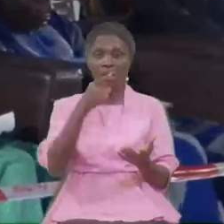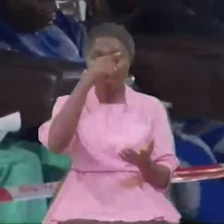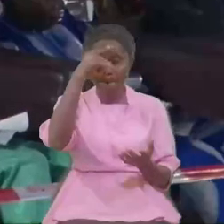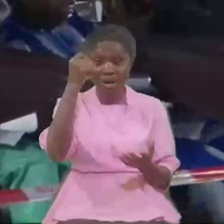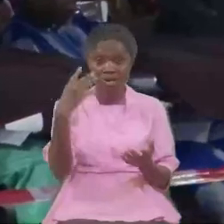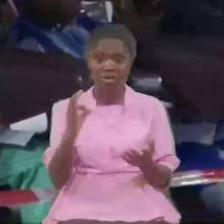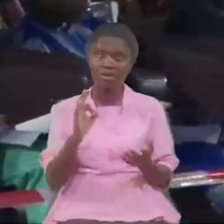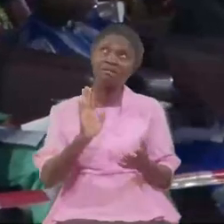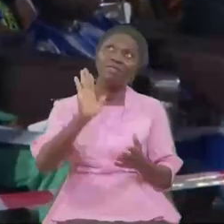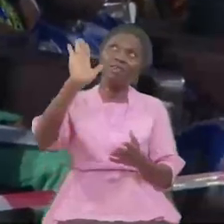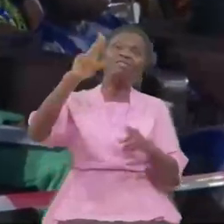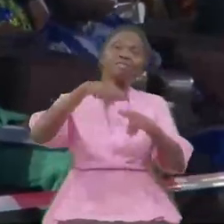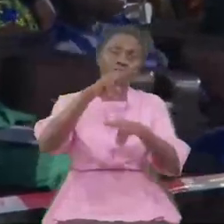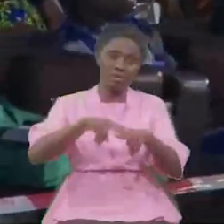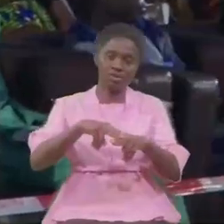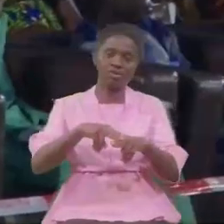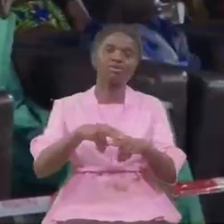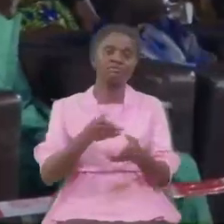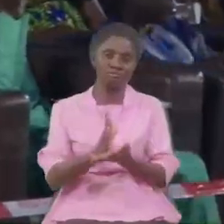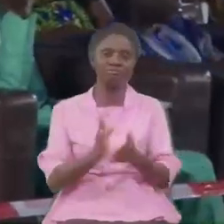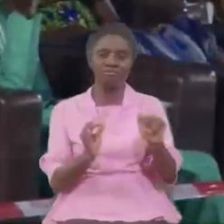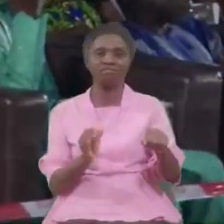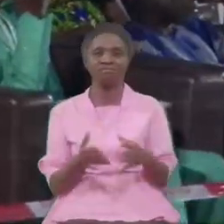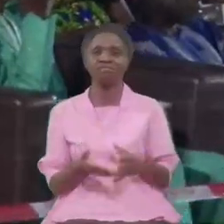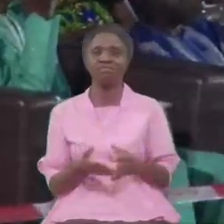À cause de sa nature.